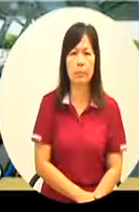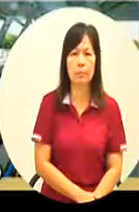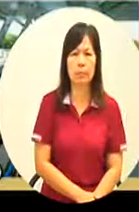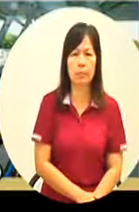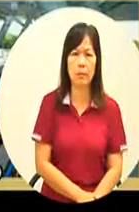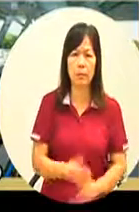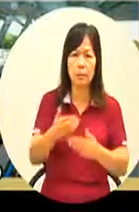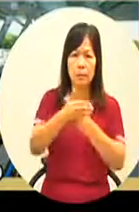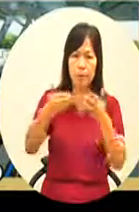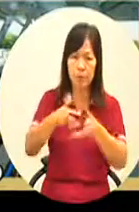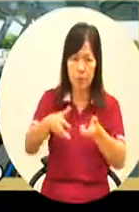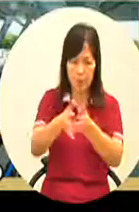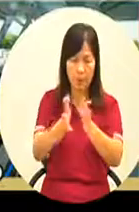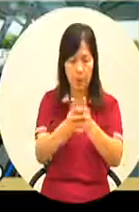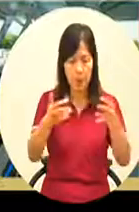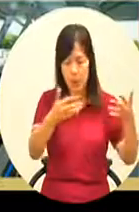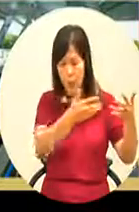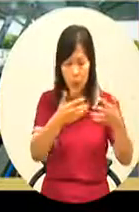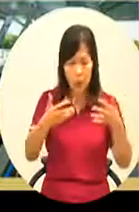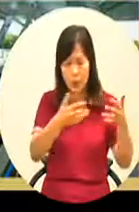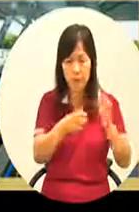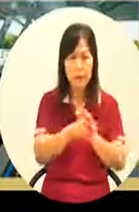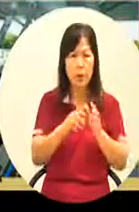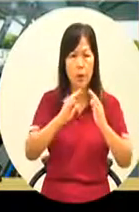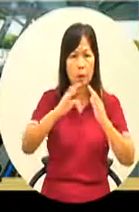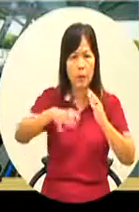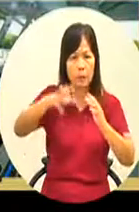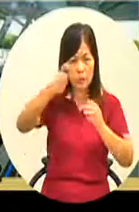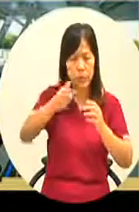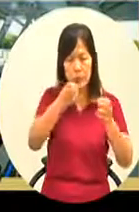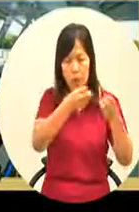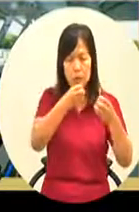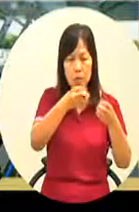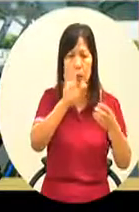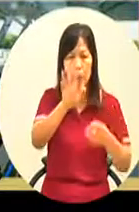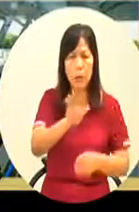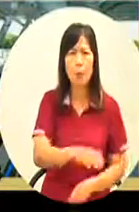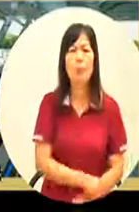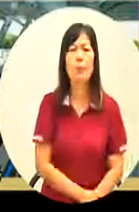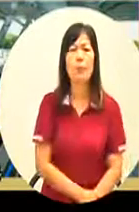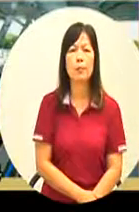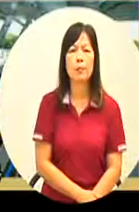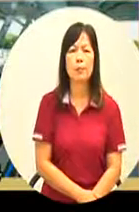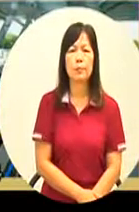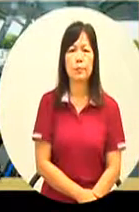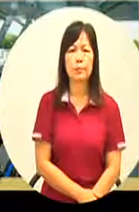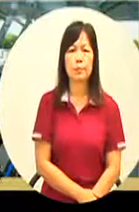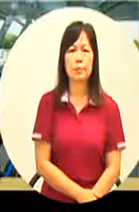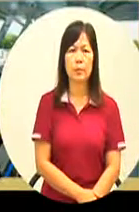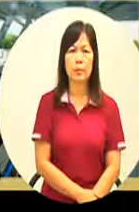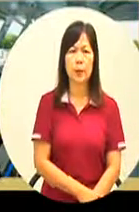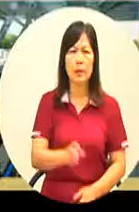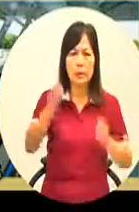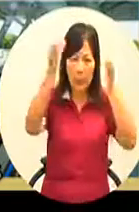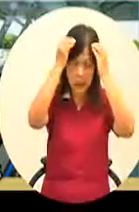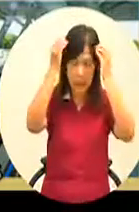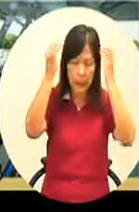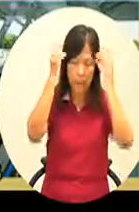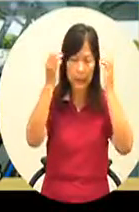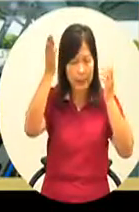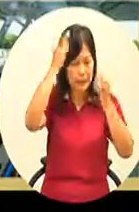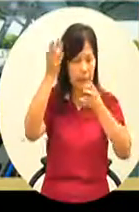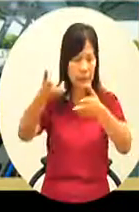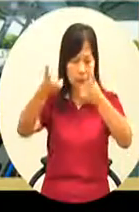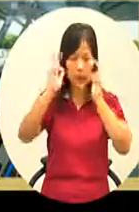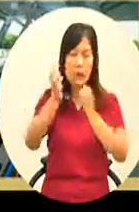交通部门的咨询哦，我冇甲局长拢有讲过，这就是吼、哦，这个男子桥头冈山以